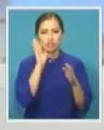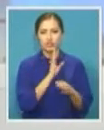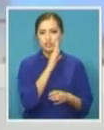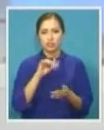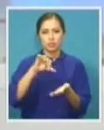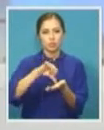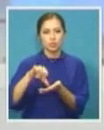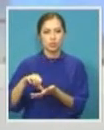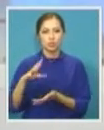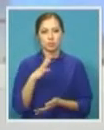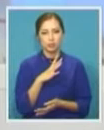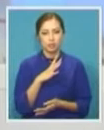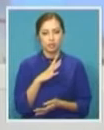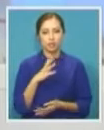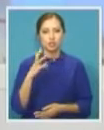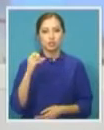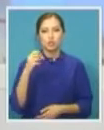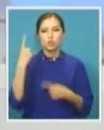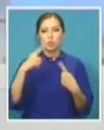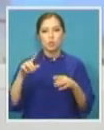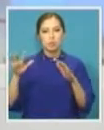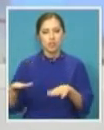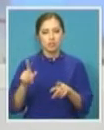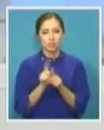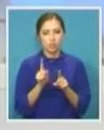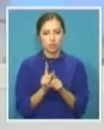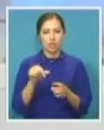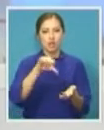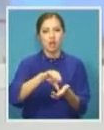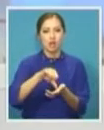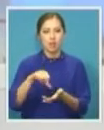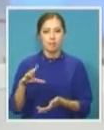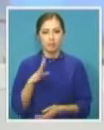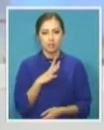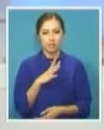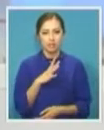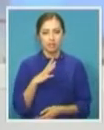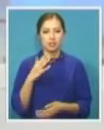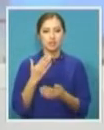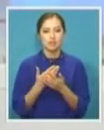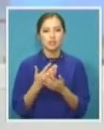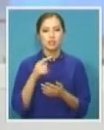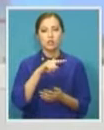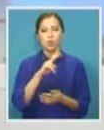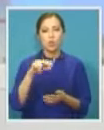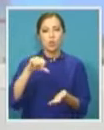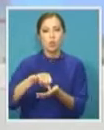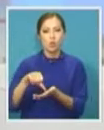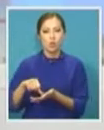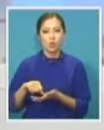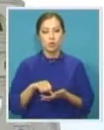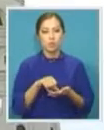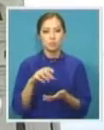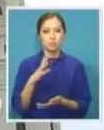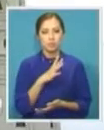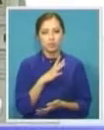ғана емес, көрші өңірлерден де үміткерлер қатысты. Олар екі кезең бойынша өз біліктіктерін көрсетті. Алдымен әркім өзі дайындалып келген сүрені мақамына